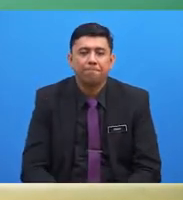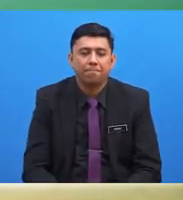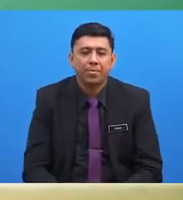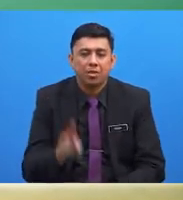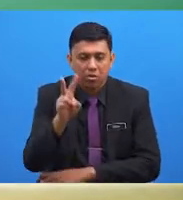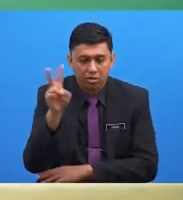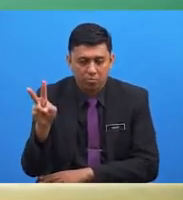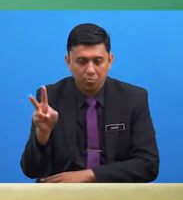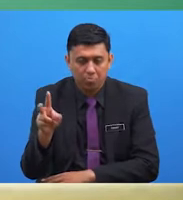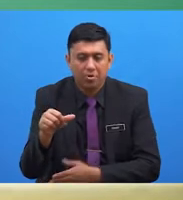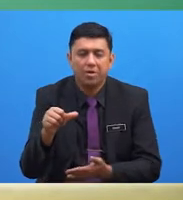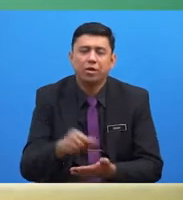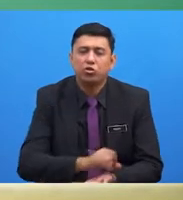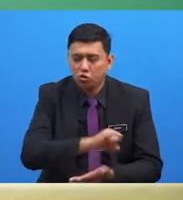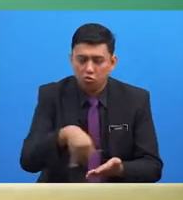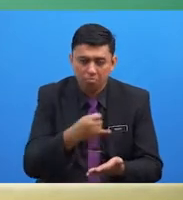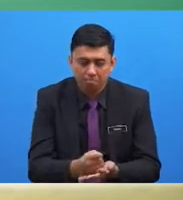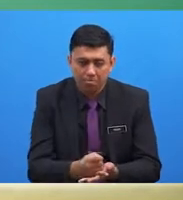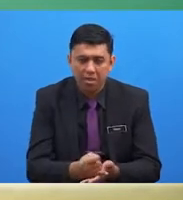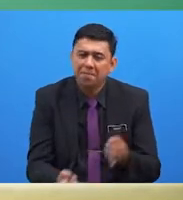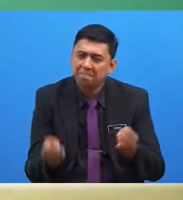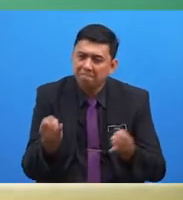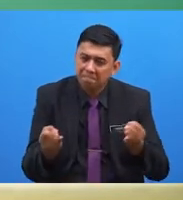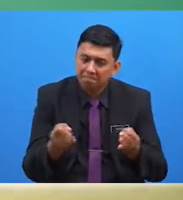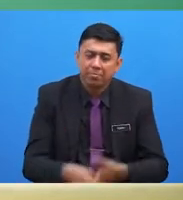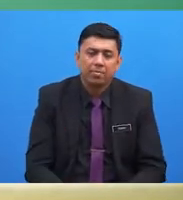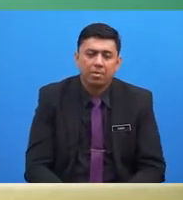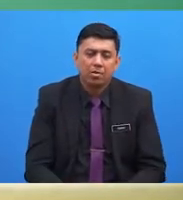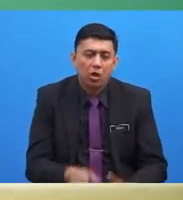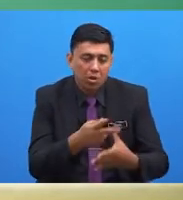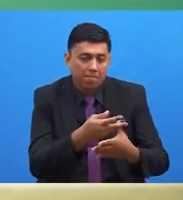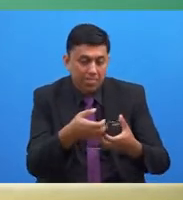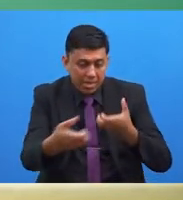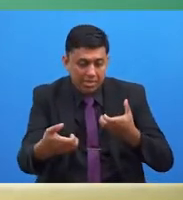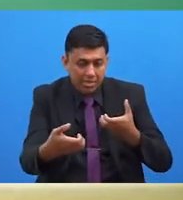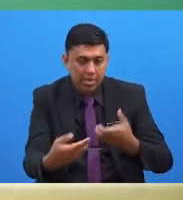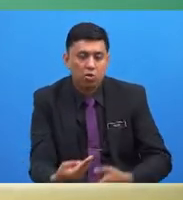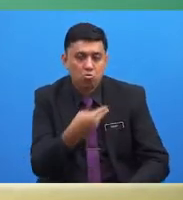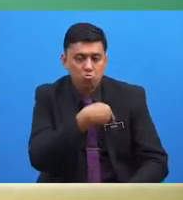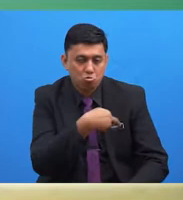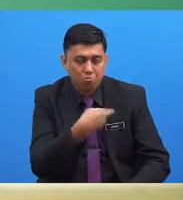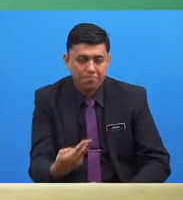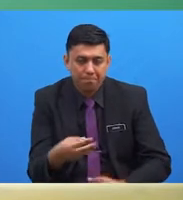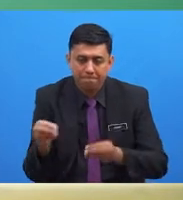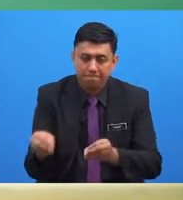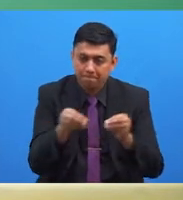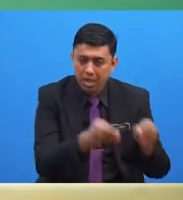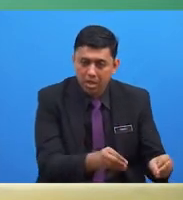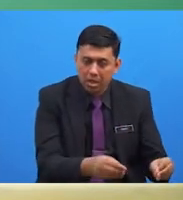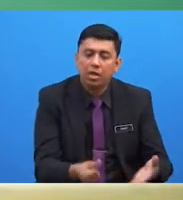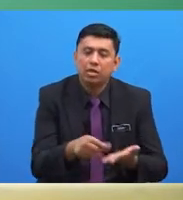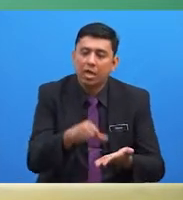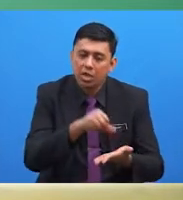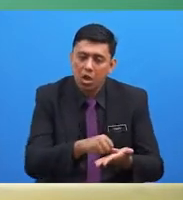RM3,816. Kedua-dua amount ini menunjukkan angka imbangan bagi akaun pengasingan untung rugi sebelum dipindahkan ke